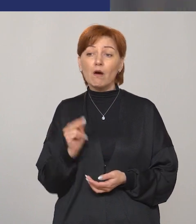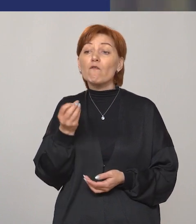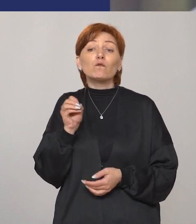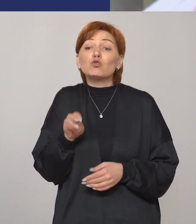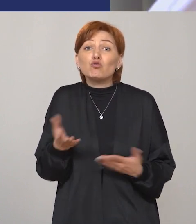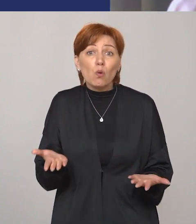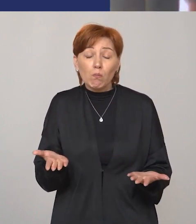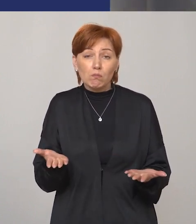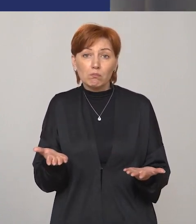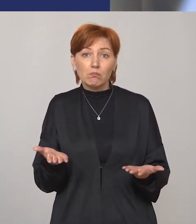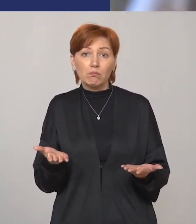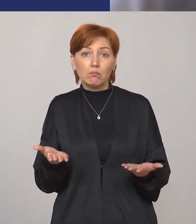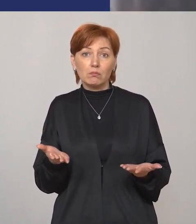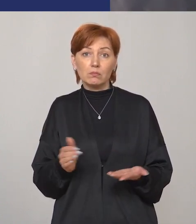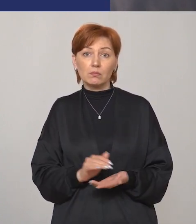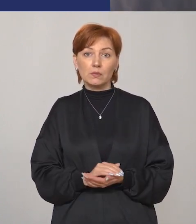В чем?